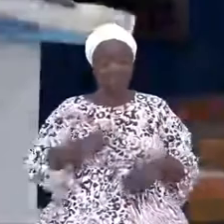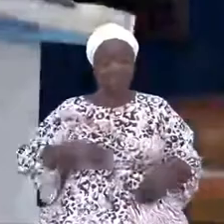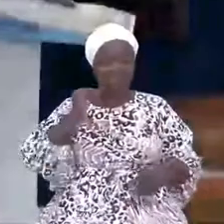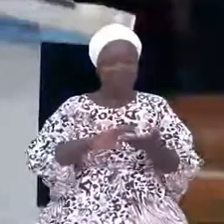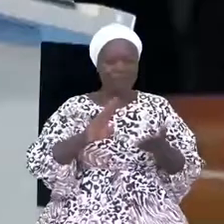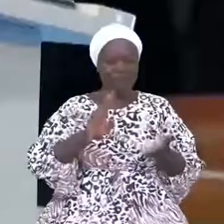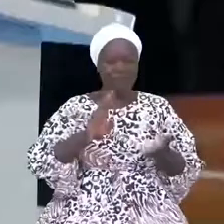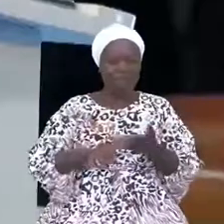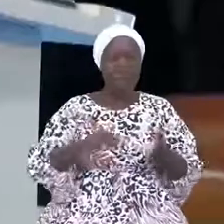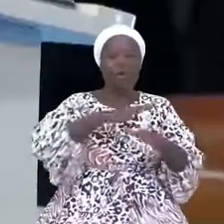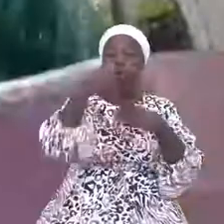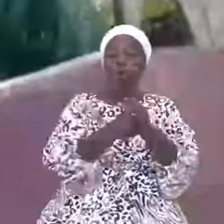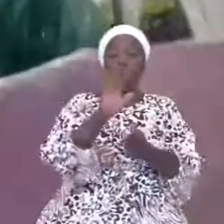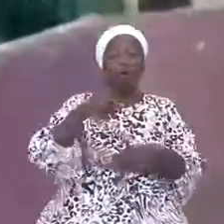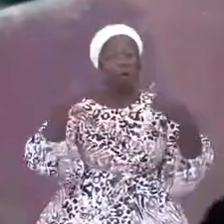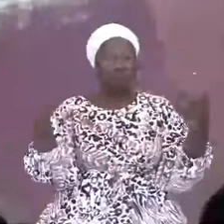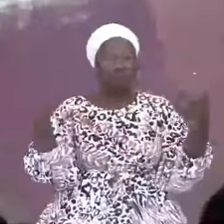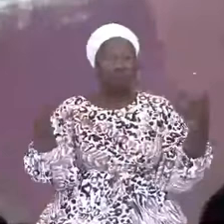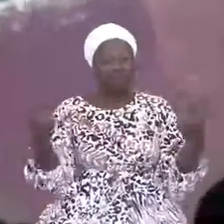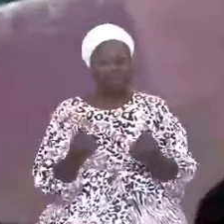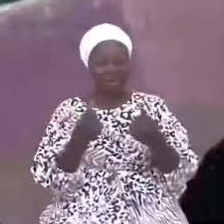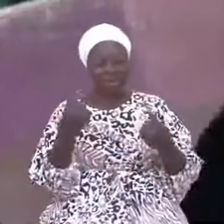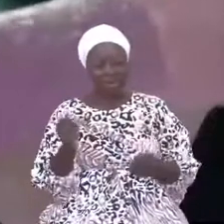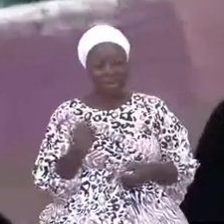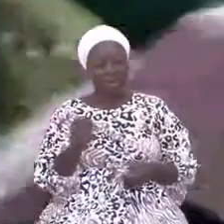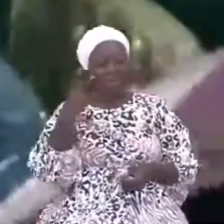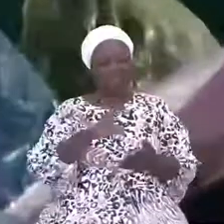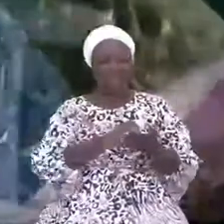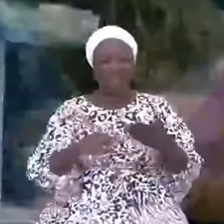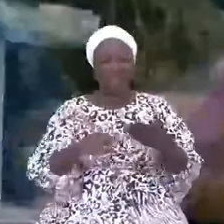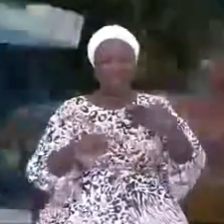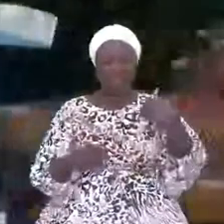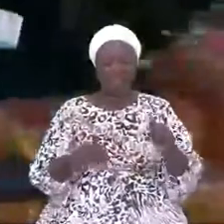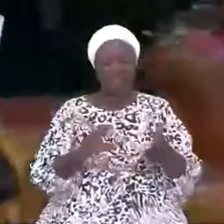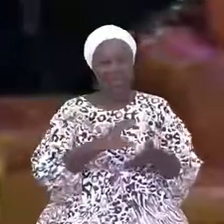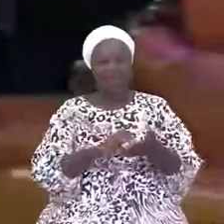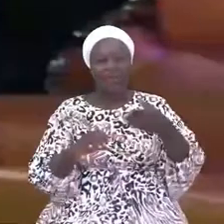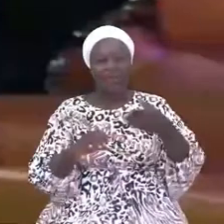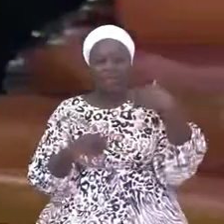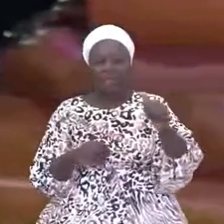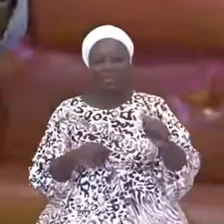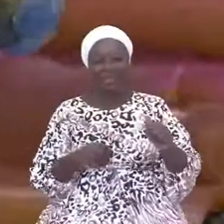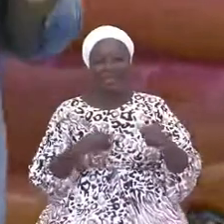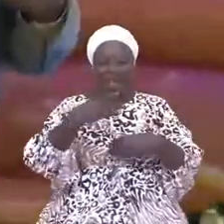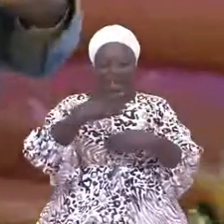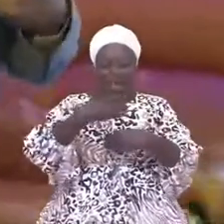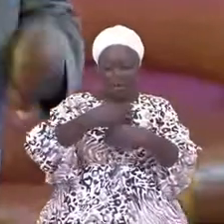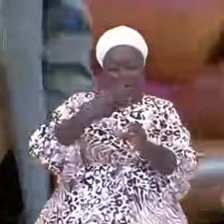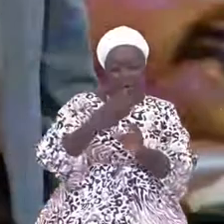rends personnel, le Seigneur pardonnera tous tes péchés. Verset 10,